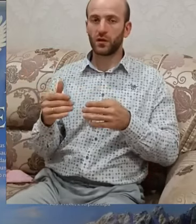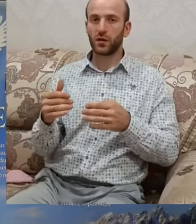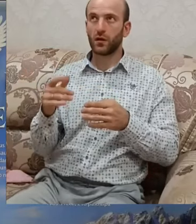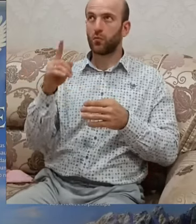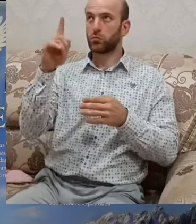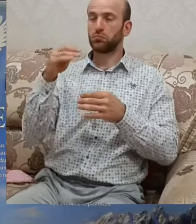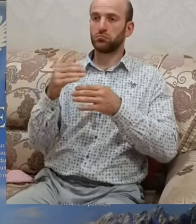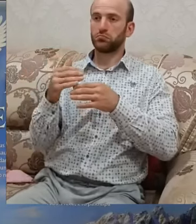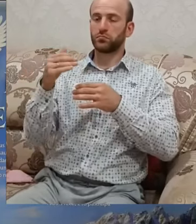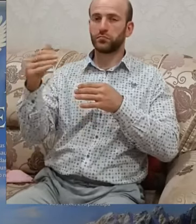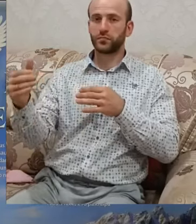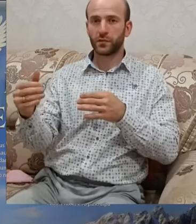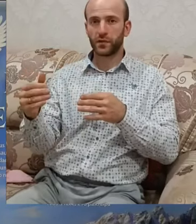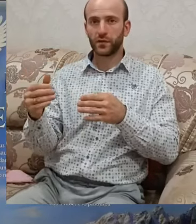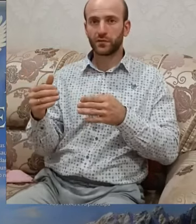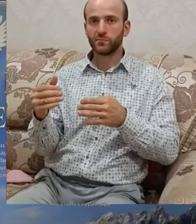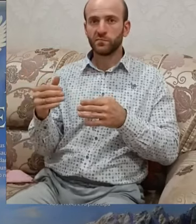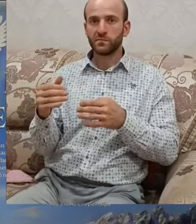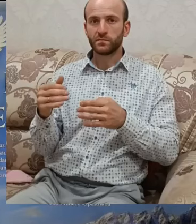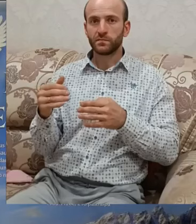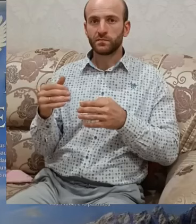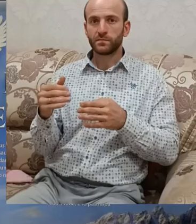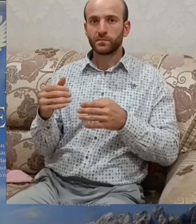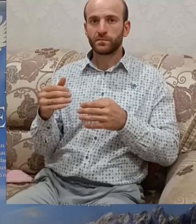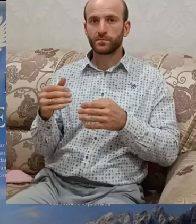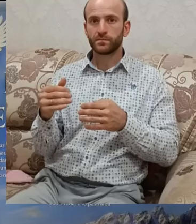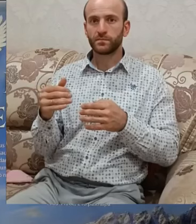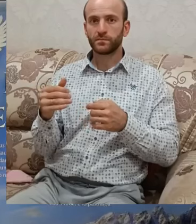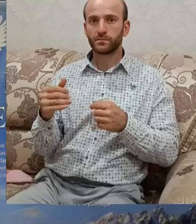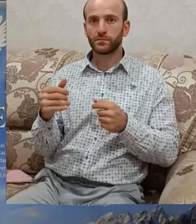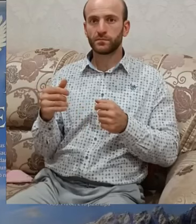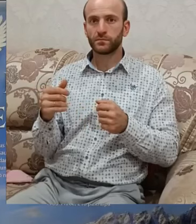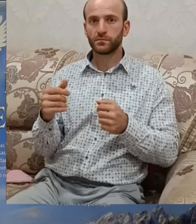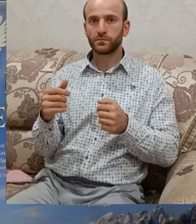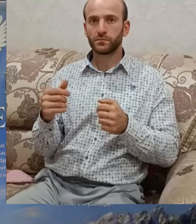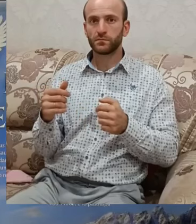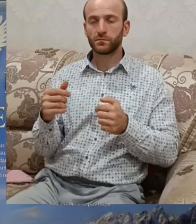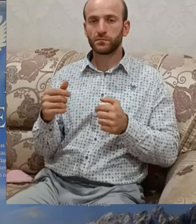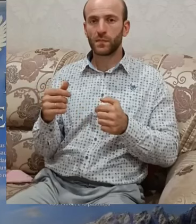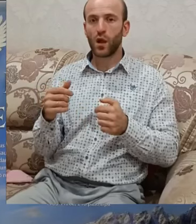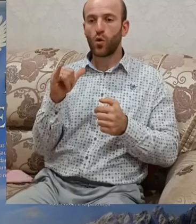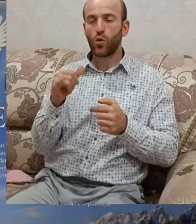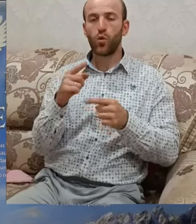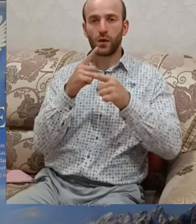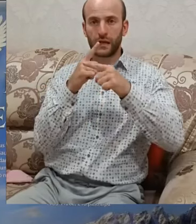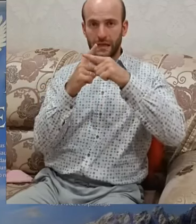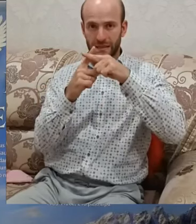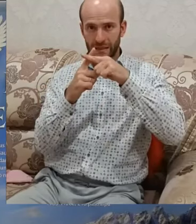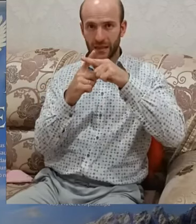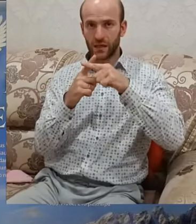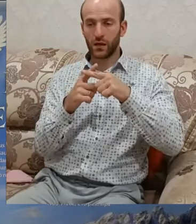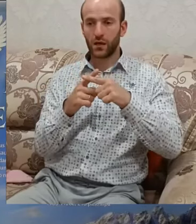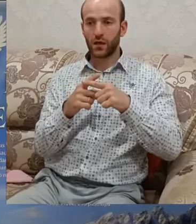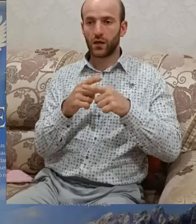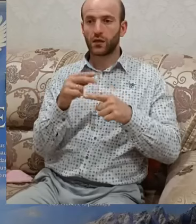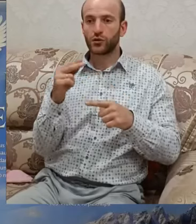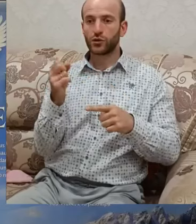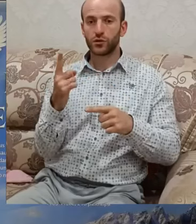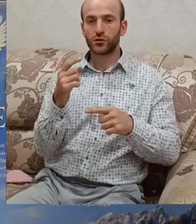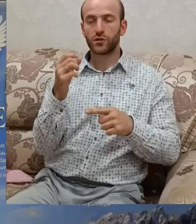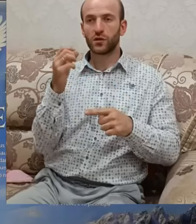palaiminimas iš dešinės rankos perėjo į kairę. Prie kryžiaus iš Efraimo į Manasą. У креста через Ефраима и Манас и